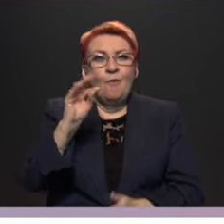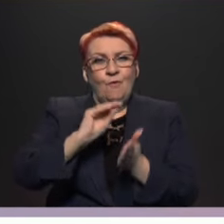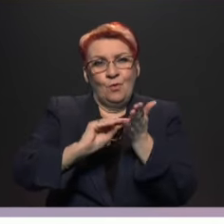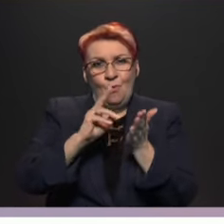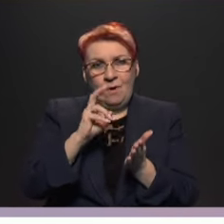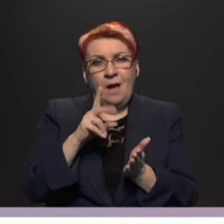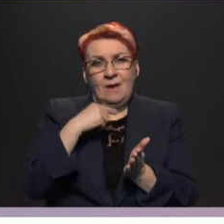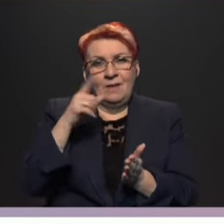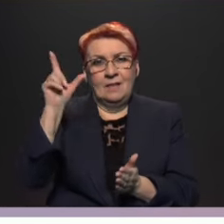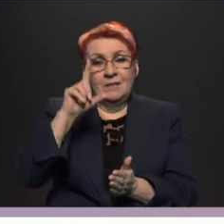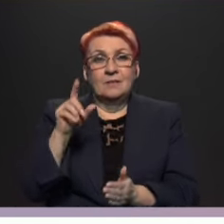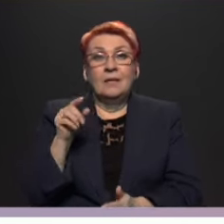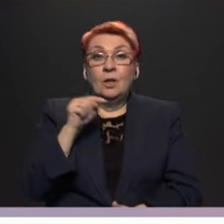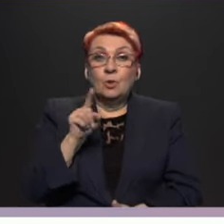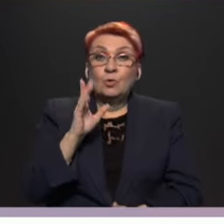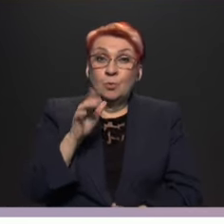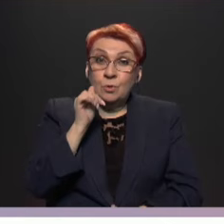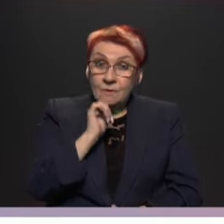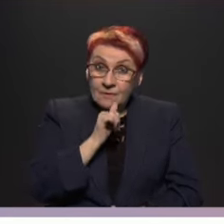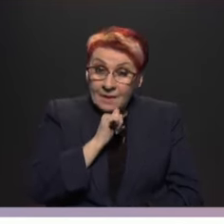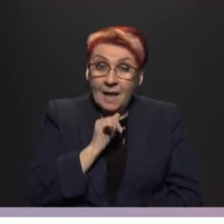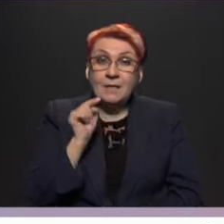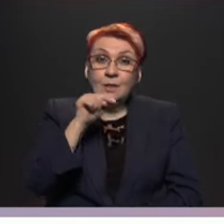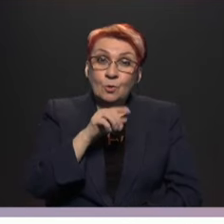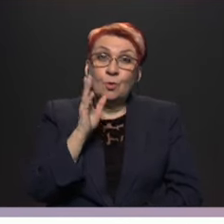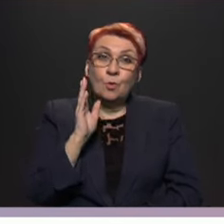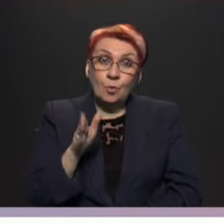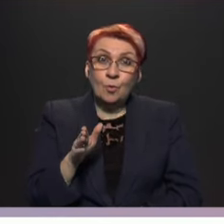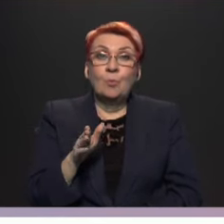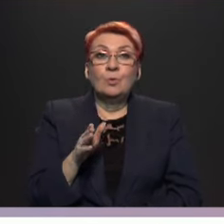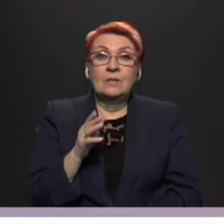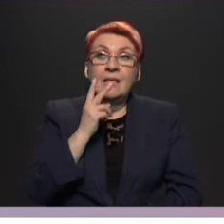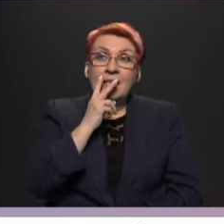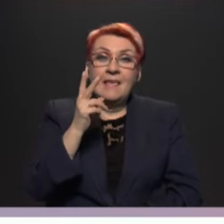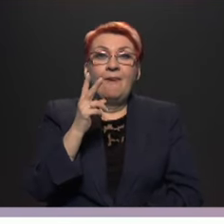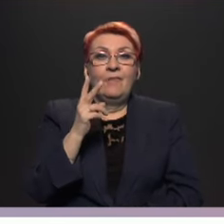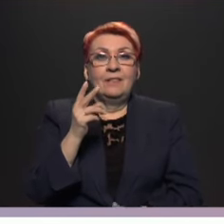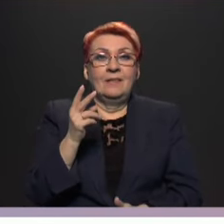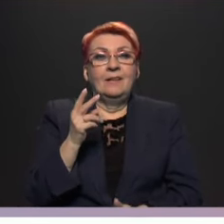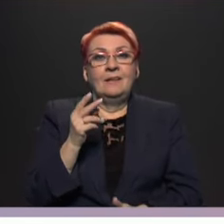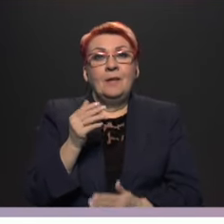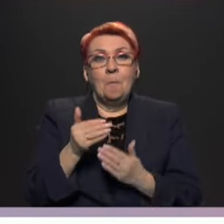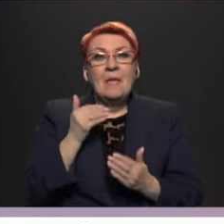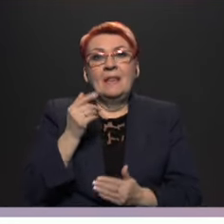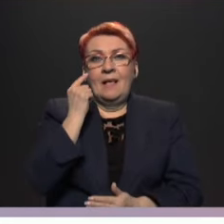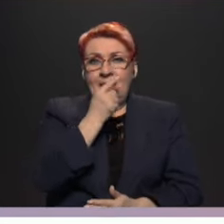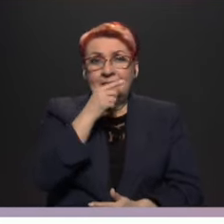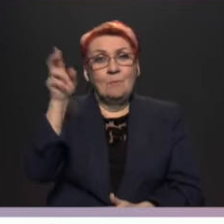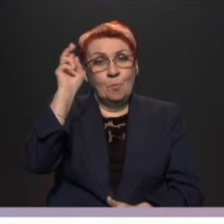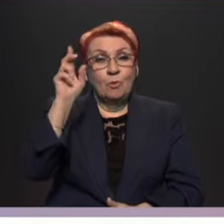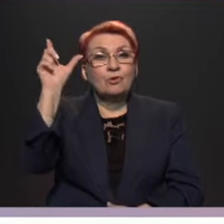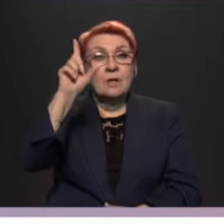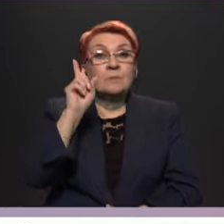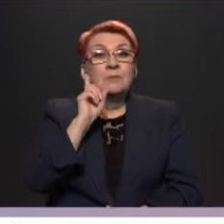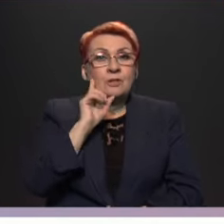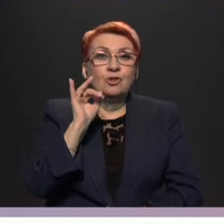что то, что будет в тайне, то будет явлено перед глазами Божиими. Поэтому Господь слышит